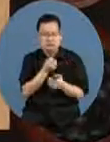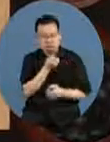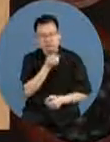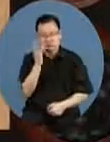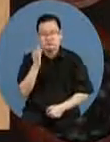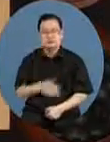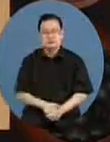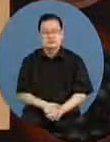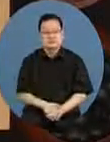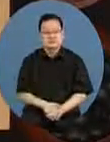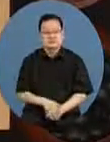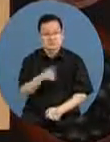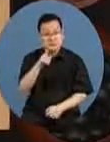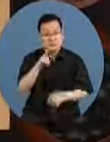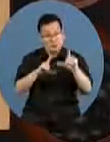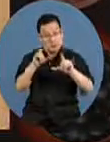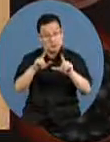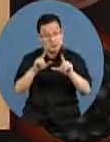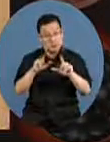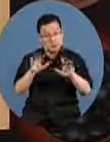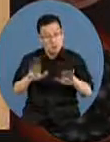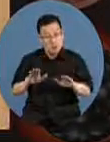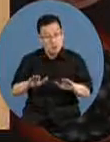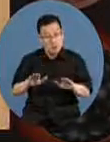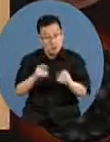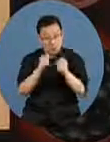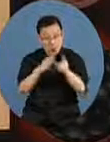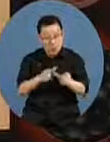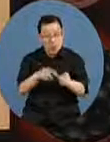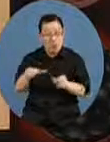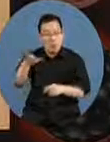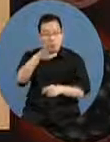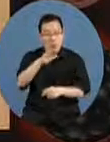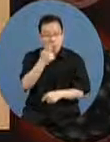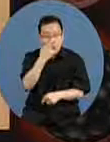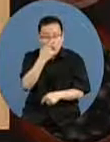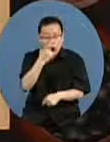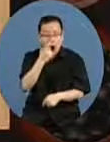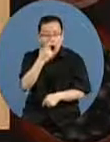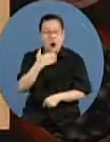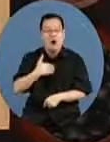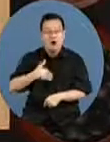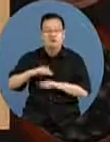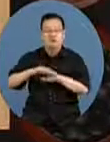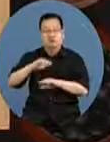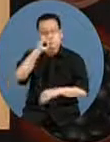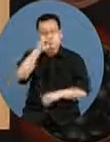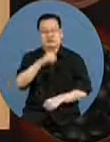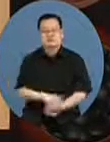저런 정석은 뭐 지금 기회를 통해서 익혀두시면 좋을 것 같고요. 네.